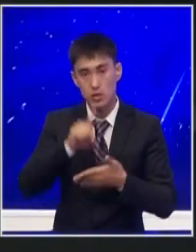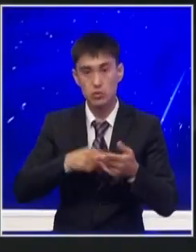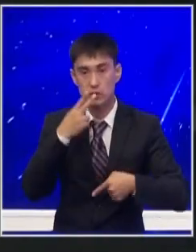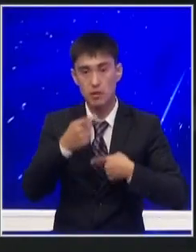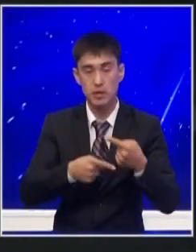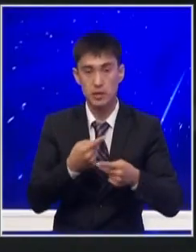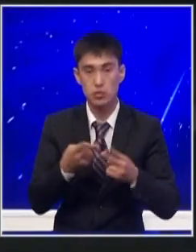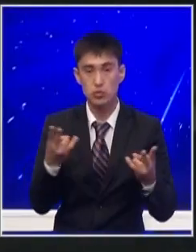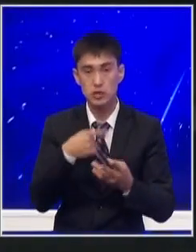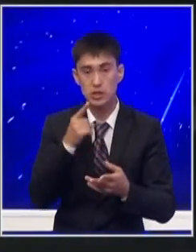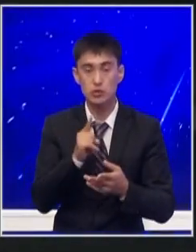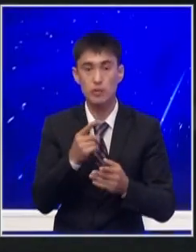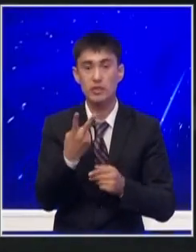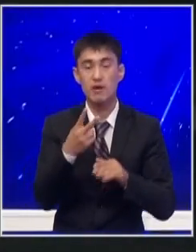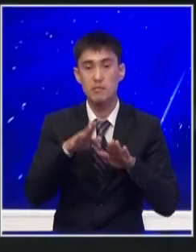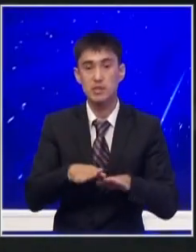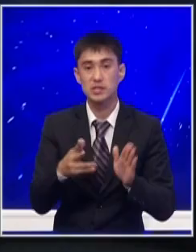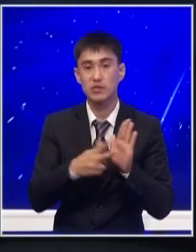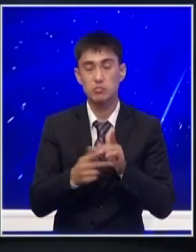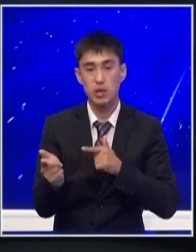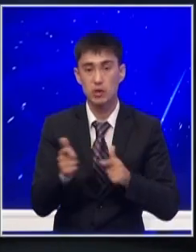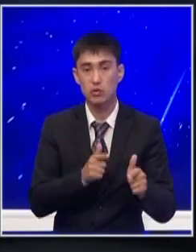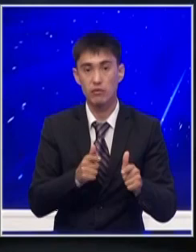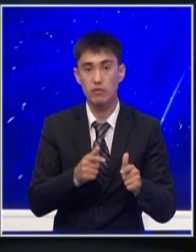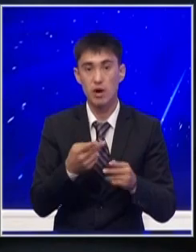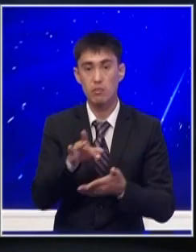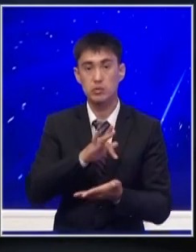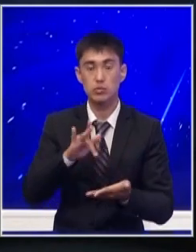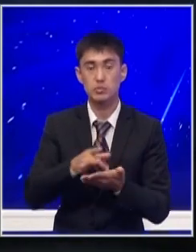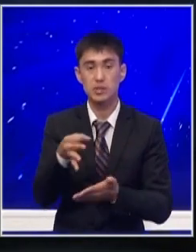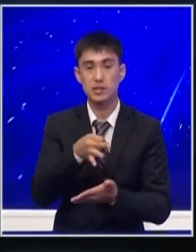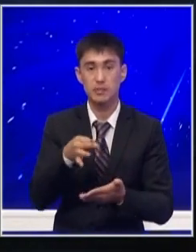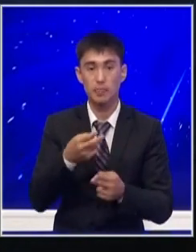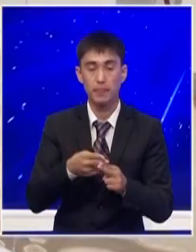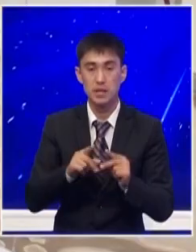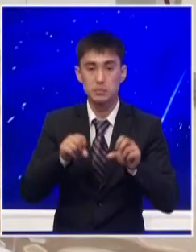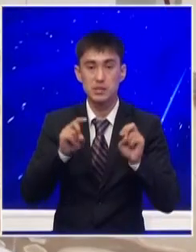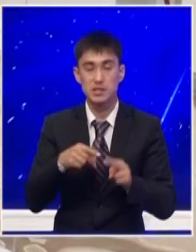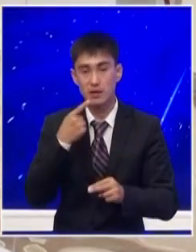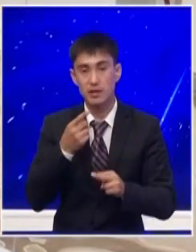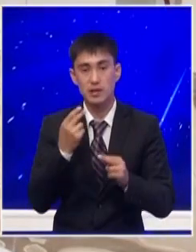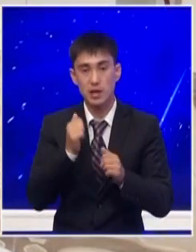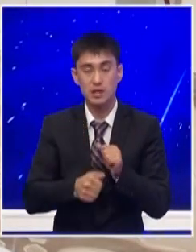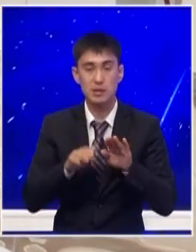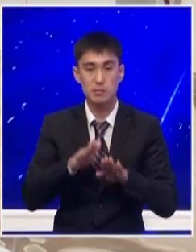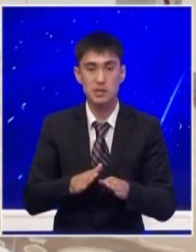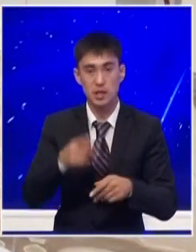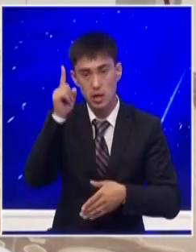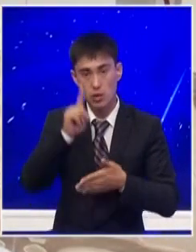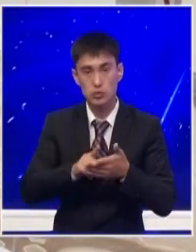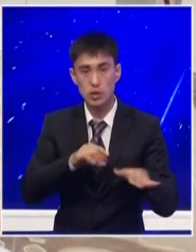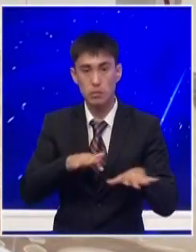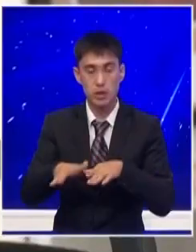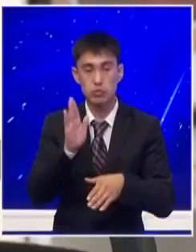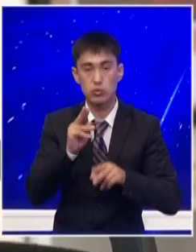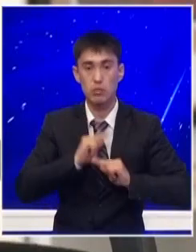обряда. Нужно отметить, что 2 места из 8 подготовлены в самом областном центре. Также, по словам специалистов, на каждом месте религиозного обряда